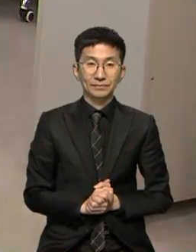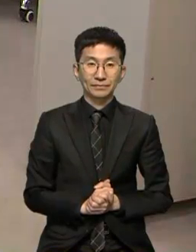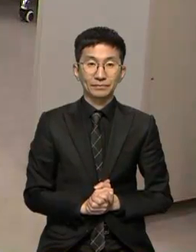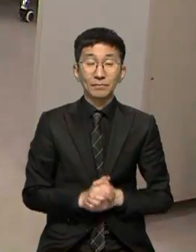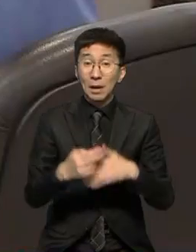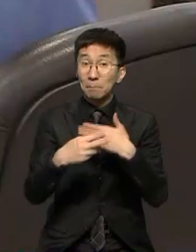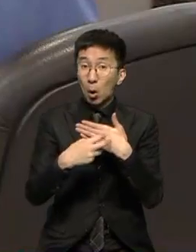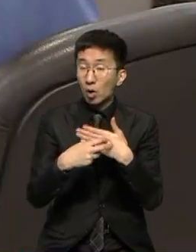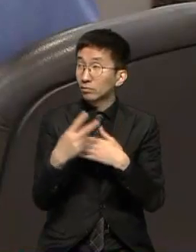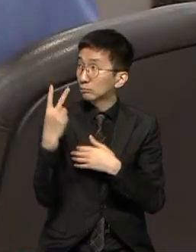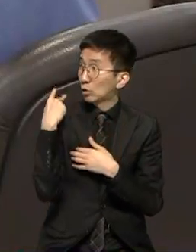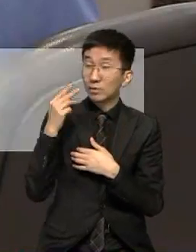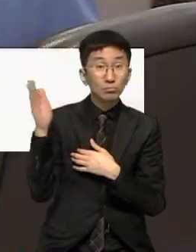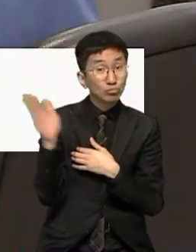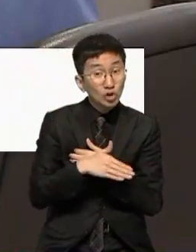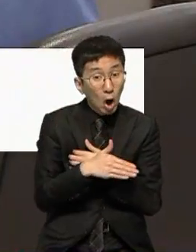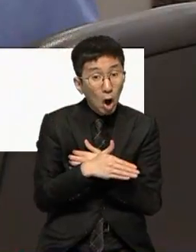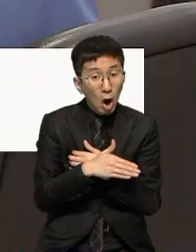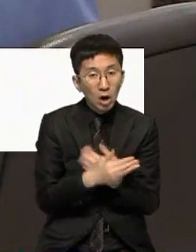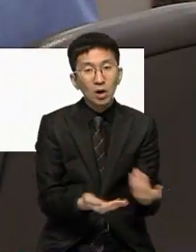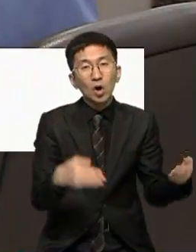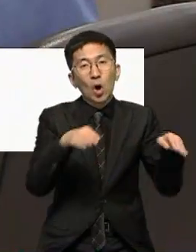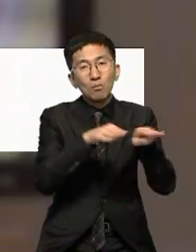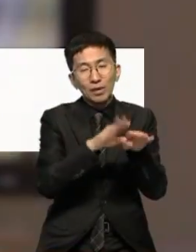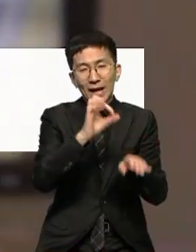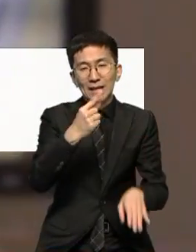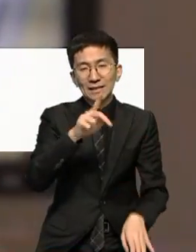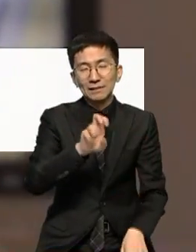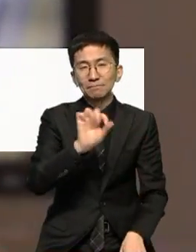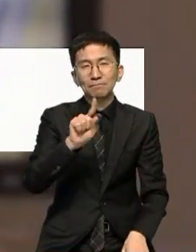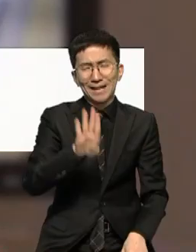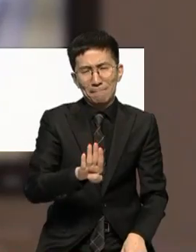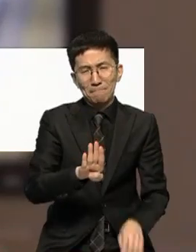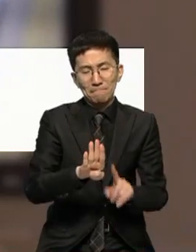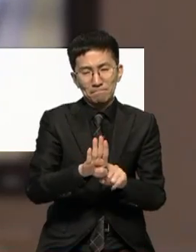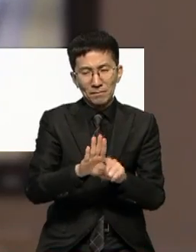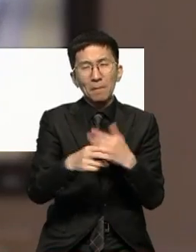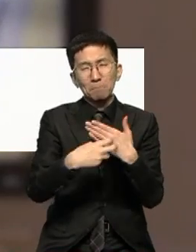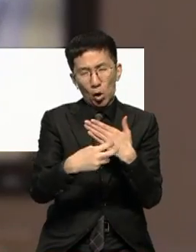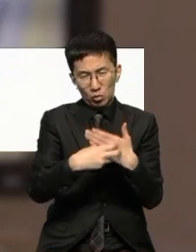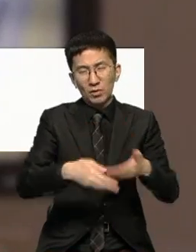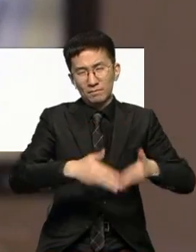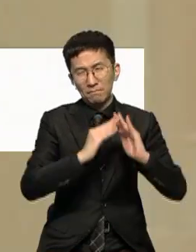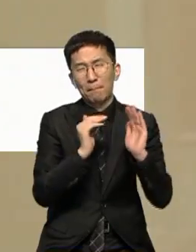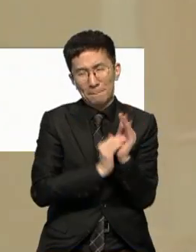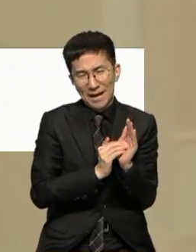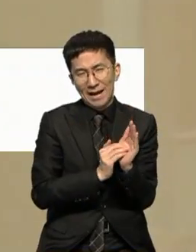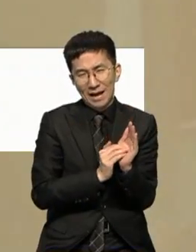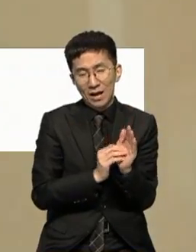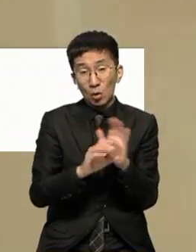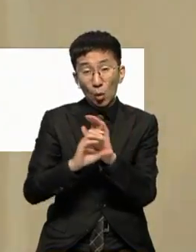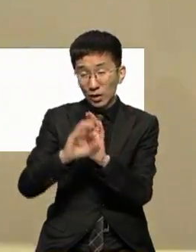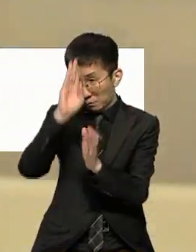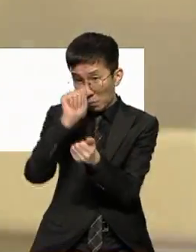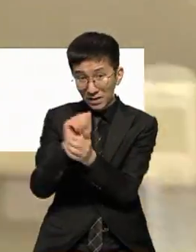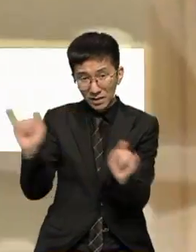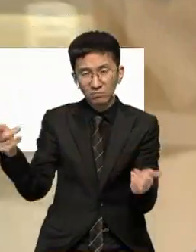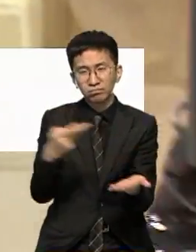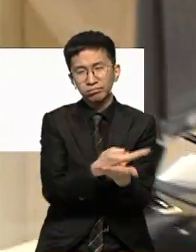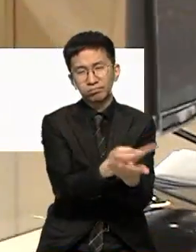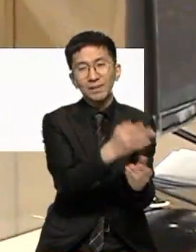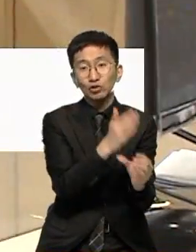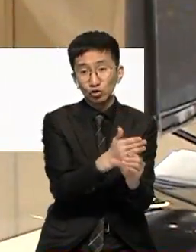병원 측은 그제부터 본관 한층에 음압병동을 설치하고 코로나 환자를 받기 시작했습니다. 제가 왔을 때도